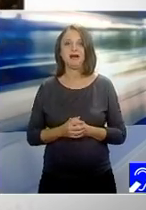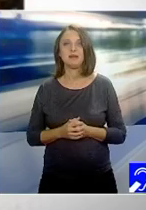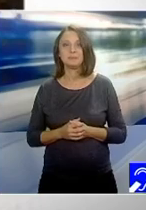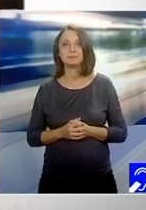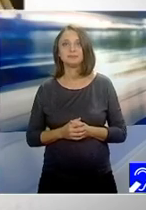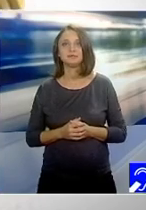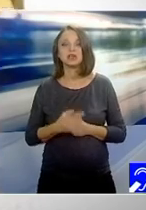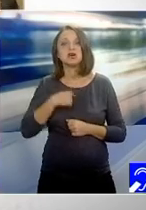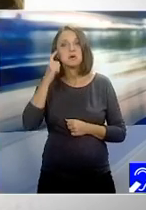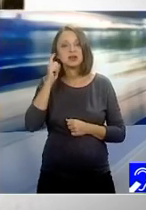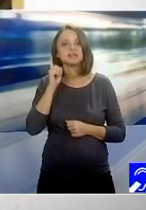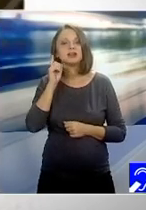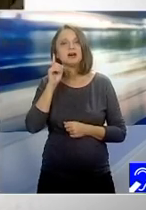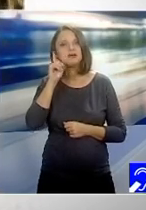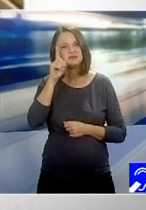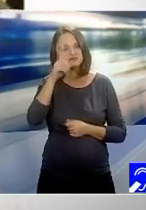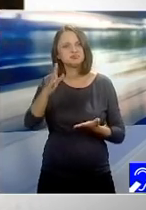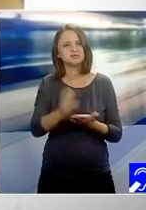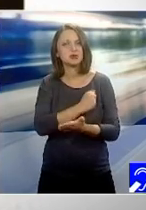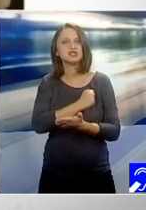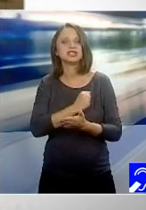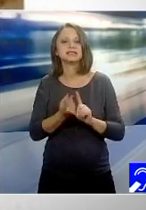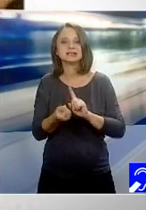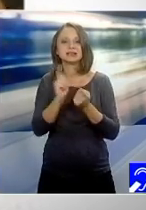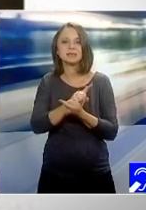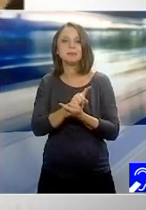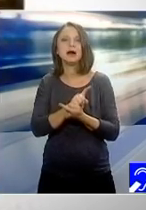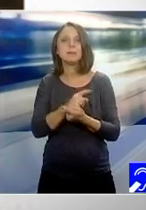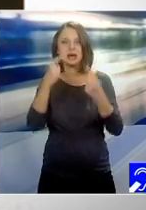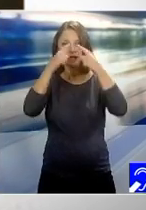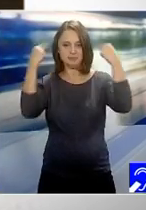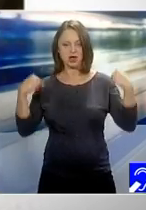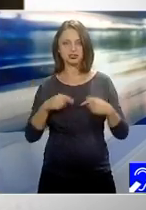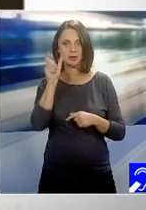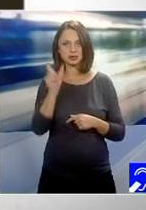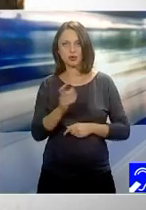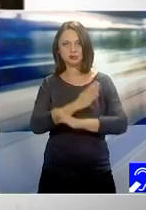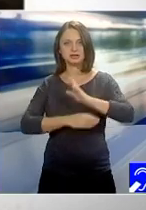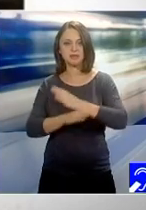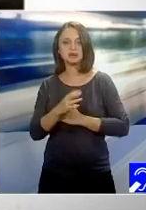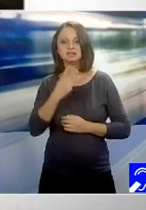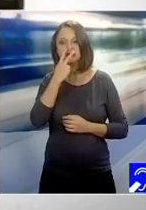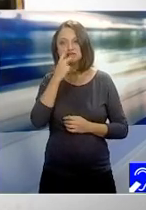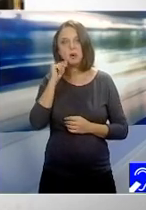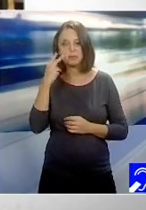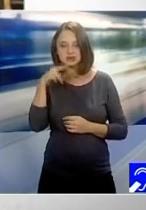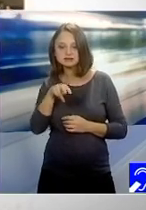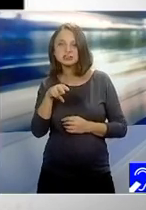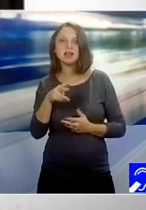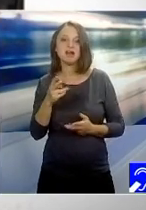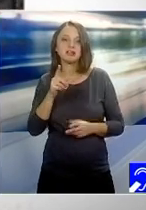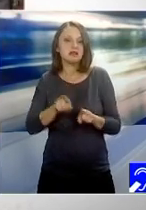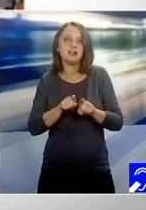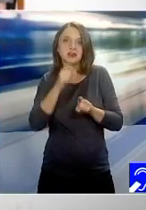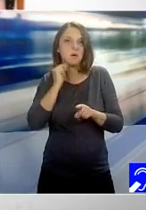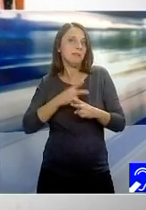cred că vom schimba radical imaginea persoanelor cu dizabilități, adică să fie privite ca niște oameni